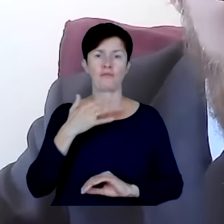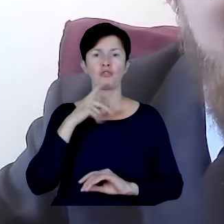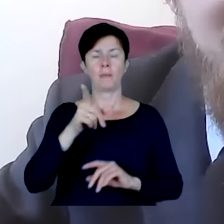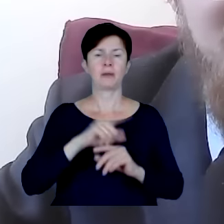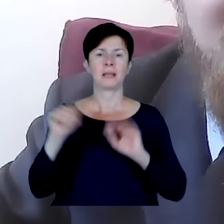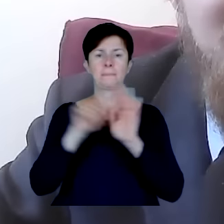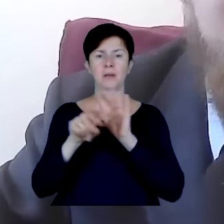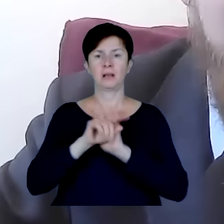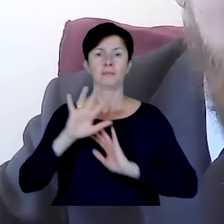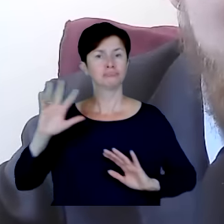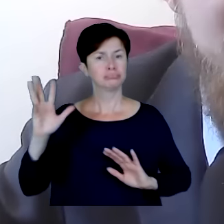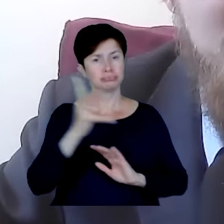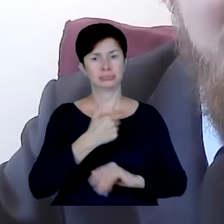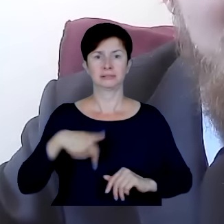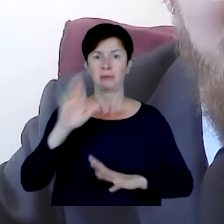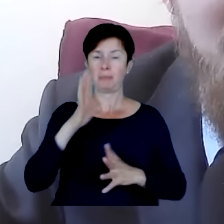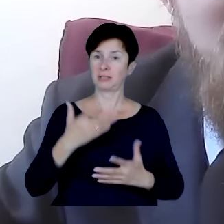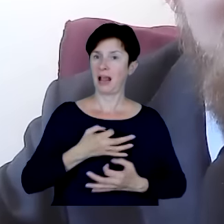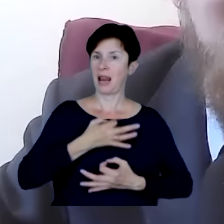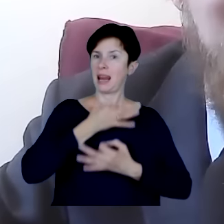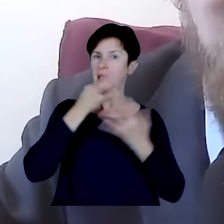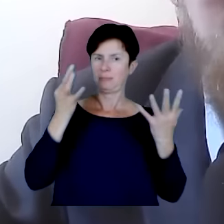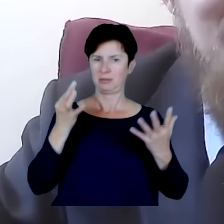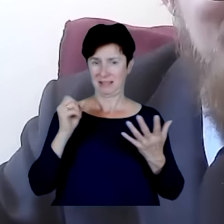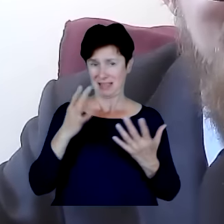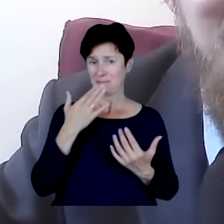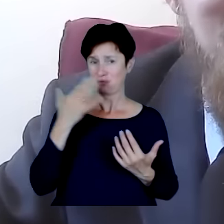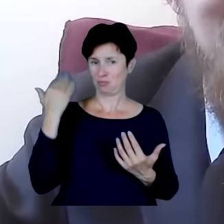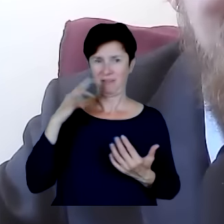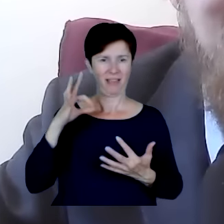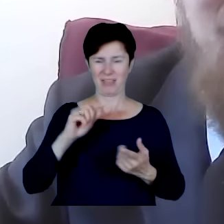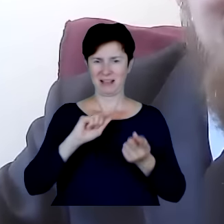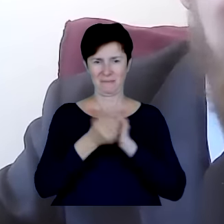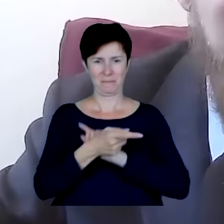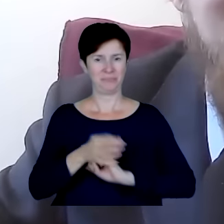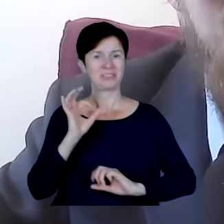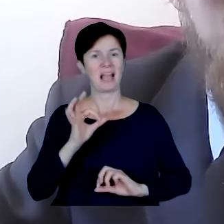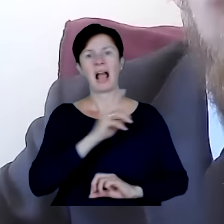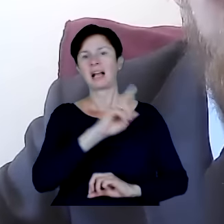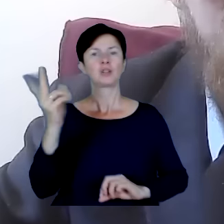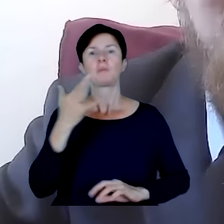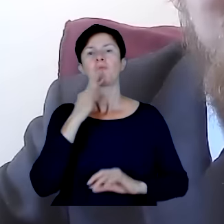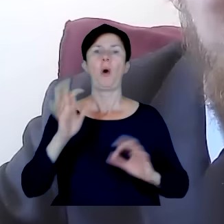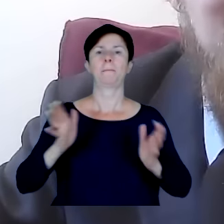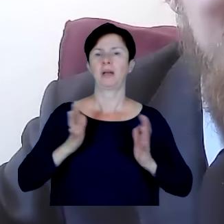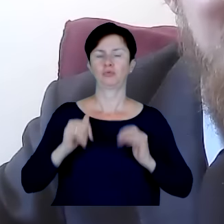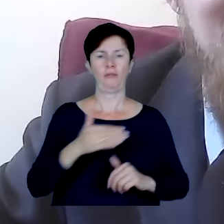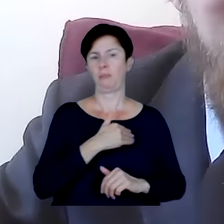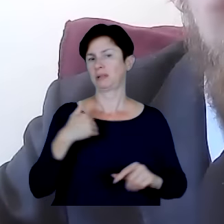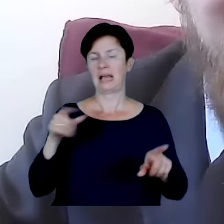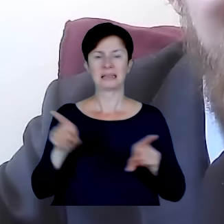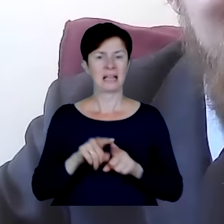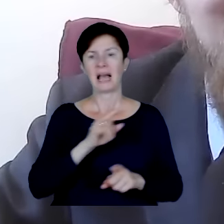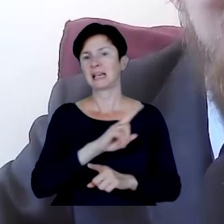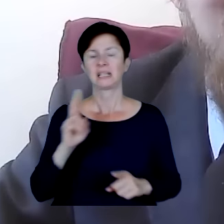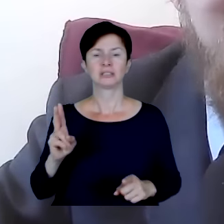nas ubogaci i tak dalej. I tak naprawdę jak popatrzymy sobie na retorykę, to teraz wszyscy są za bezpieczeństwem. W Polsce też wszyscy mają praktycznie